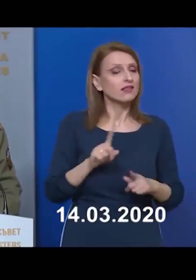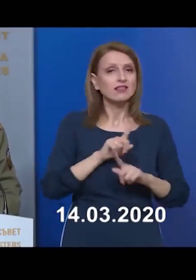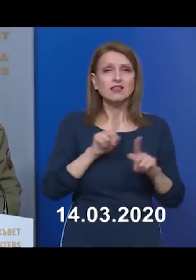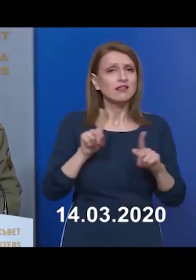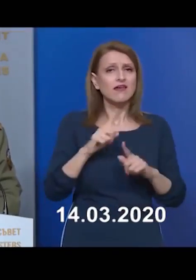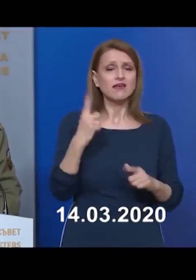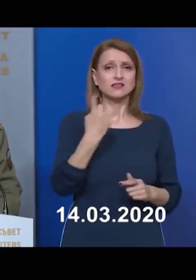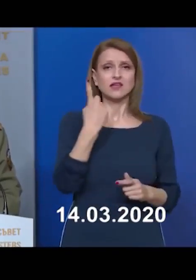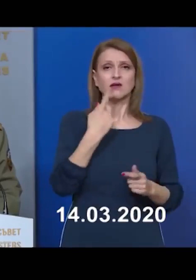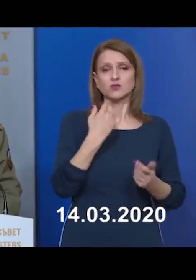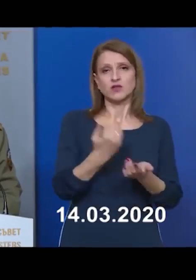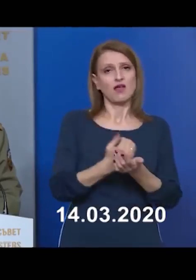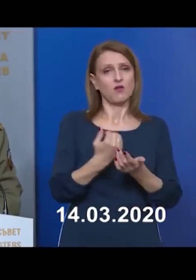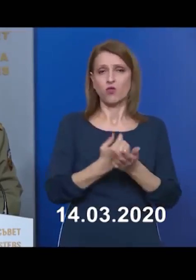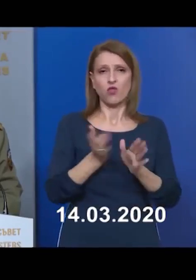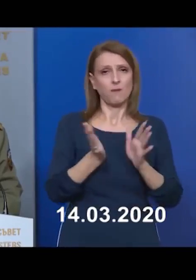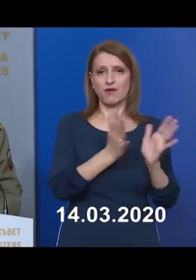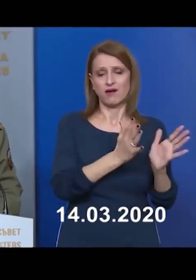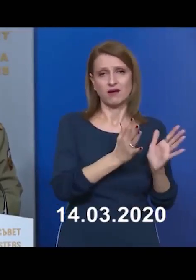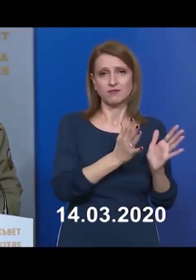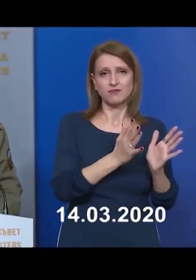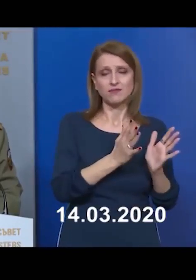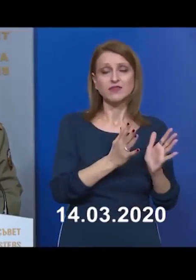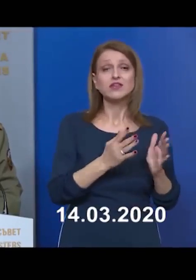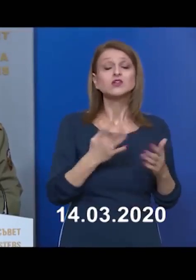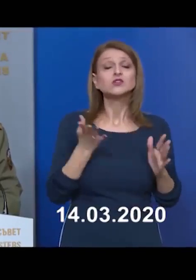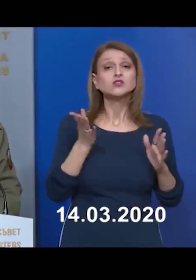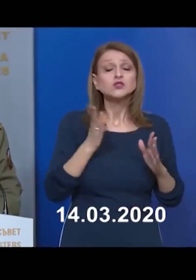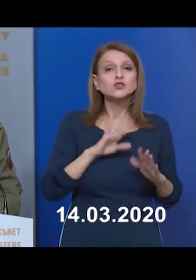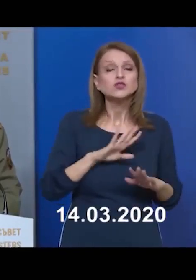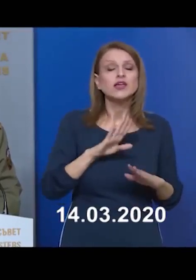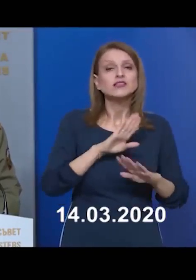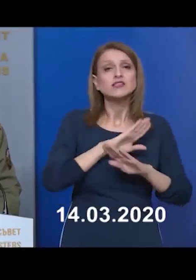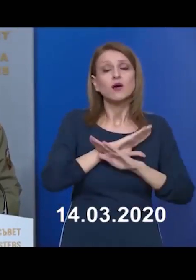само икономически. Ще се загубят